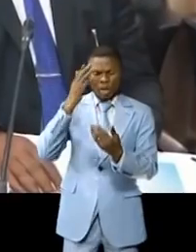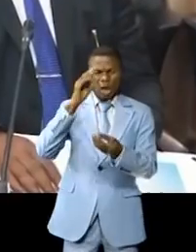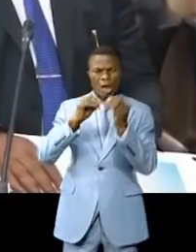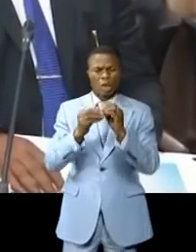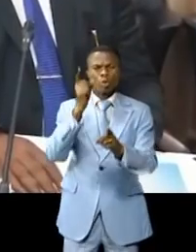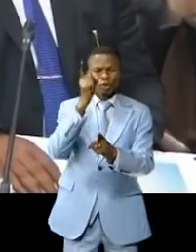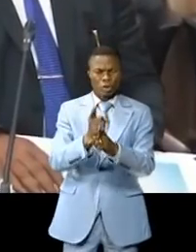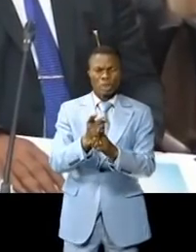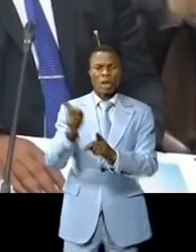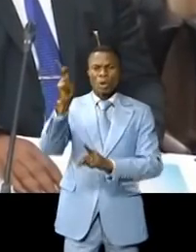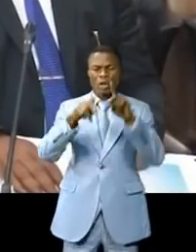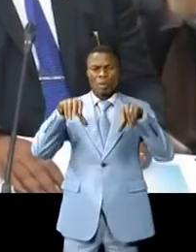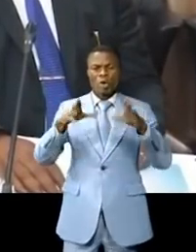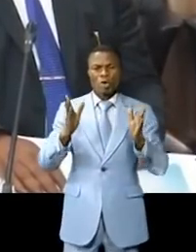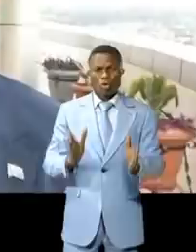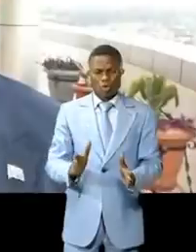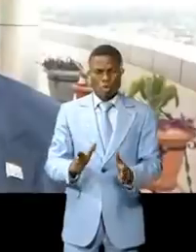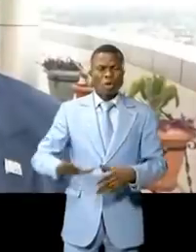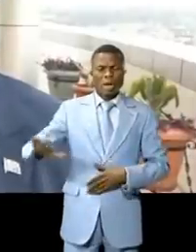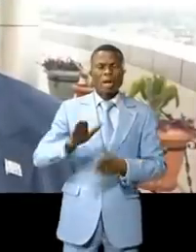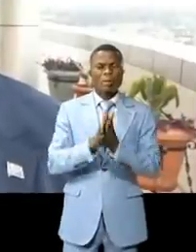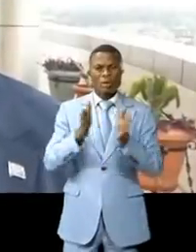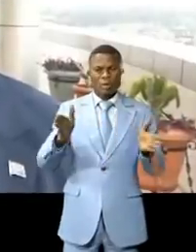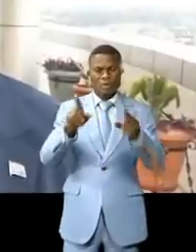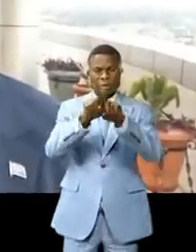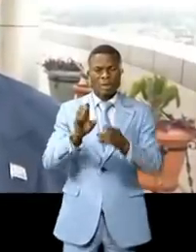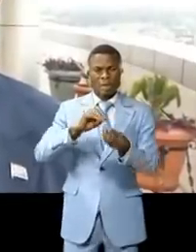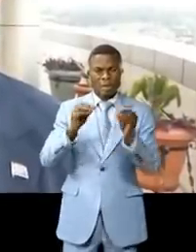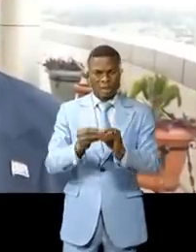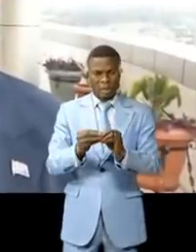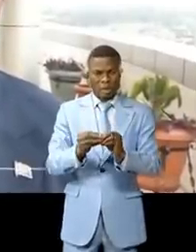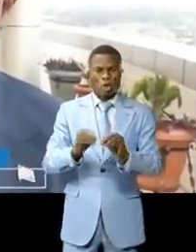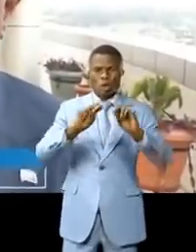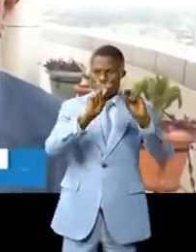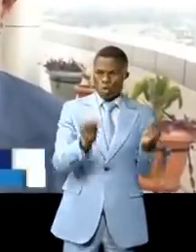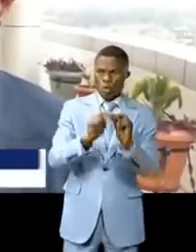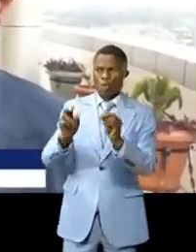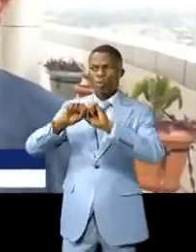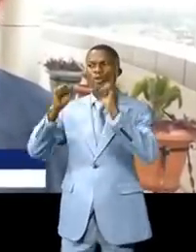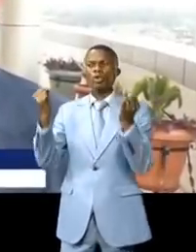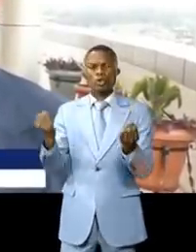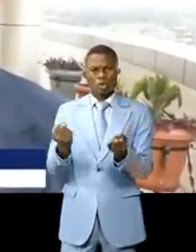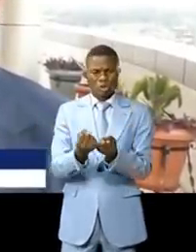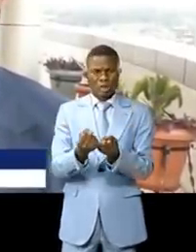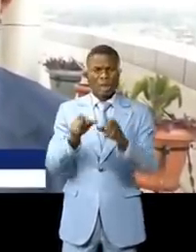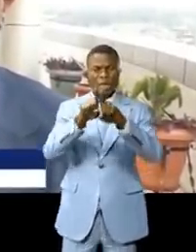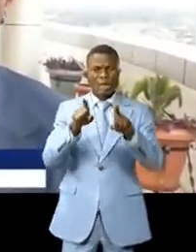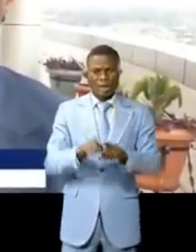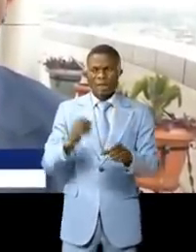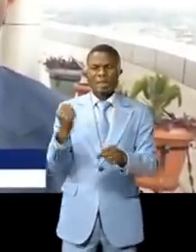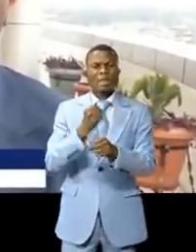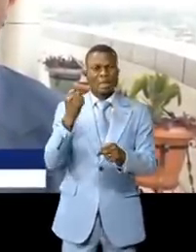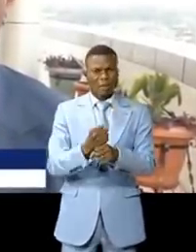nombre d'habitants en République démocratique du Congo et le nombre des structures sociales et de